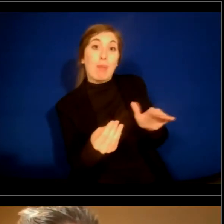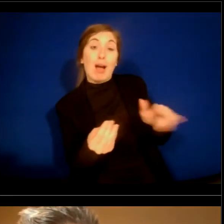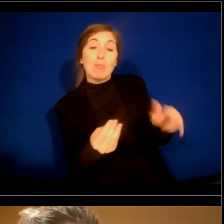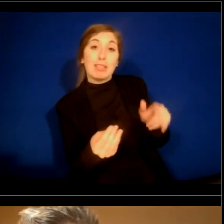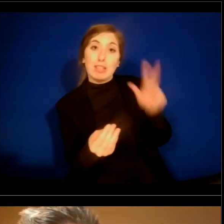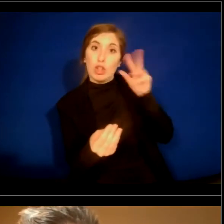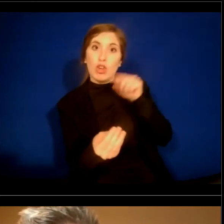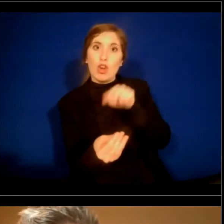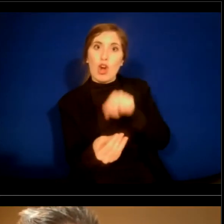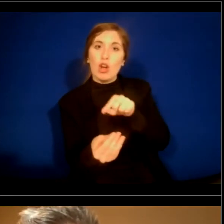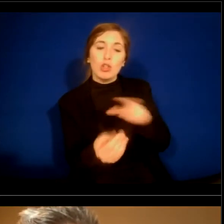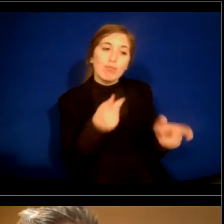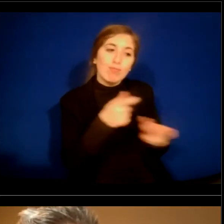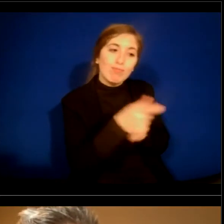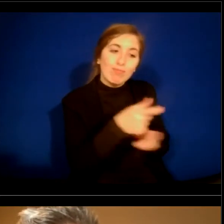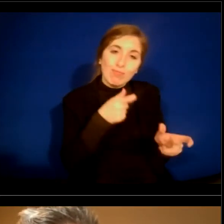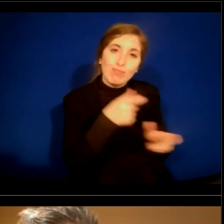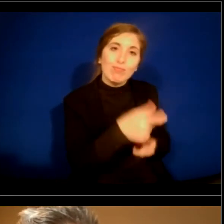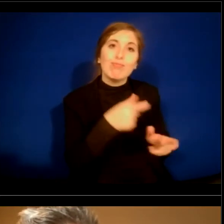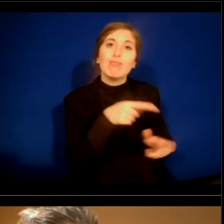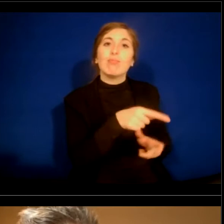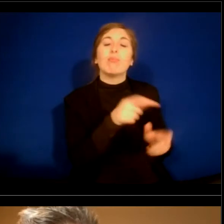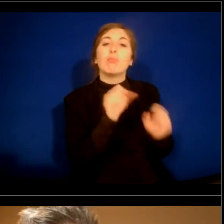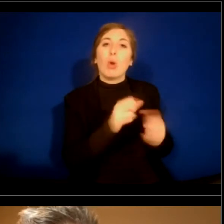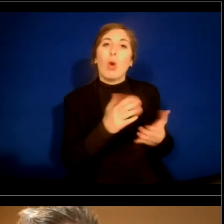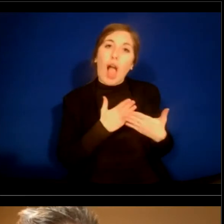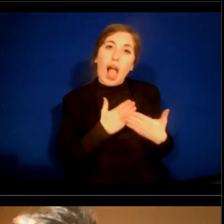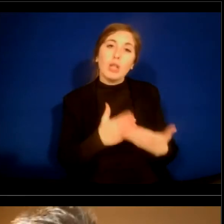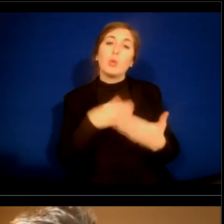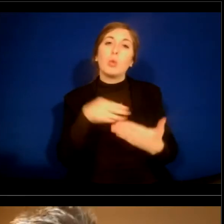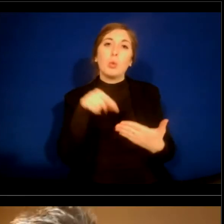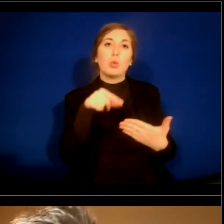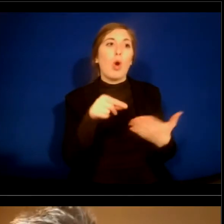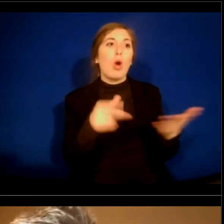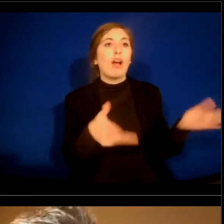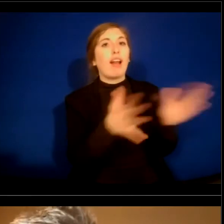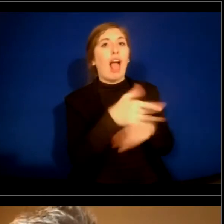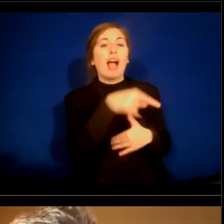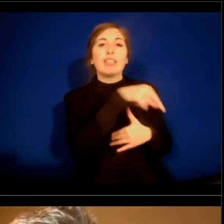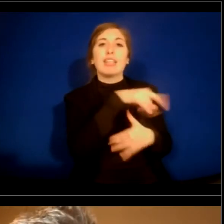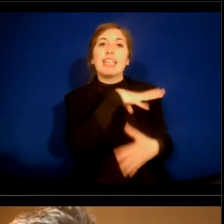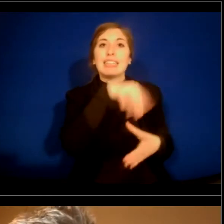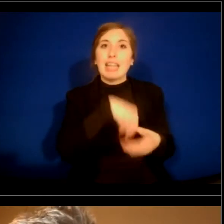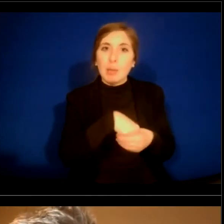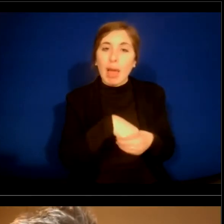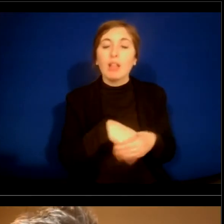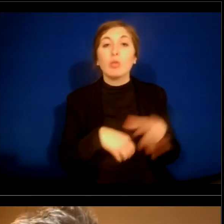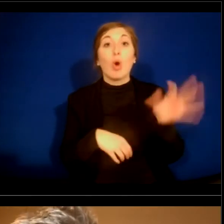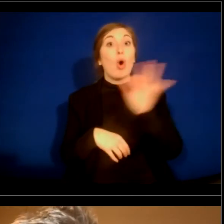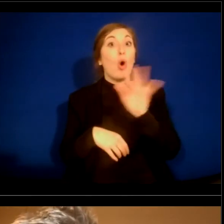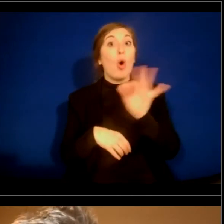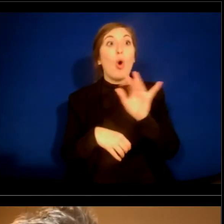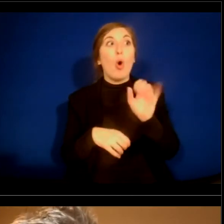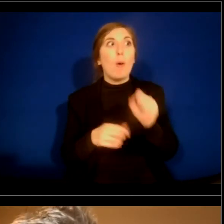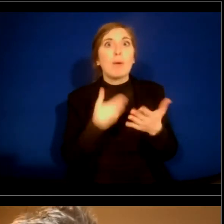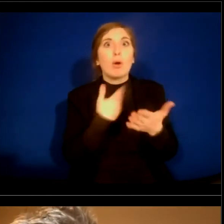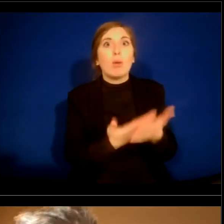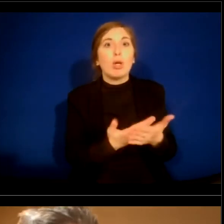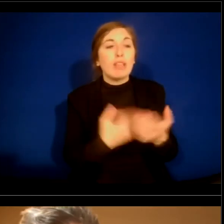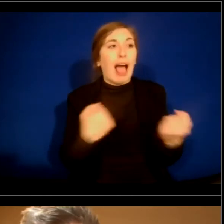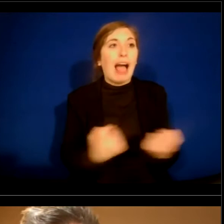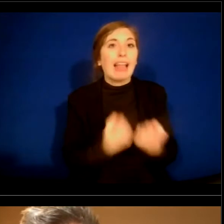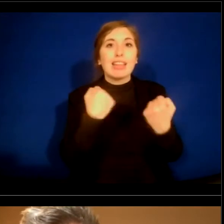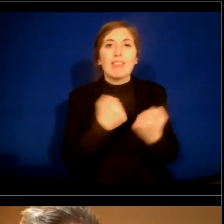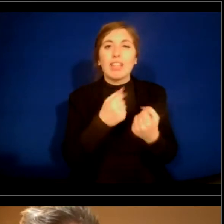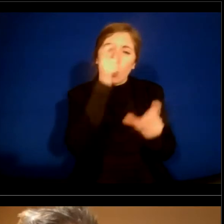anche aiutarli a inserirsi nelle classi piuttosto che non a fare delle attività dedicate, fossero di